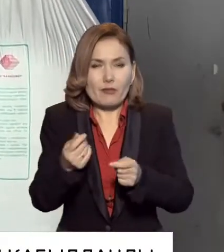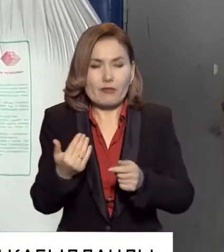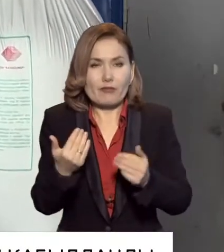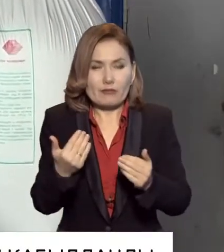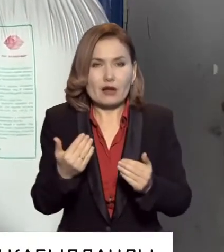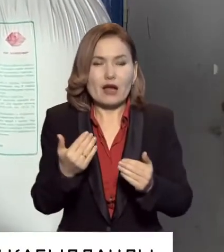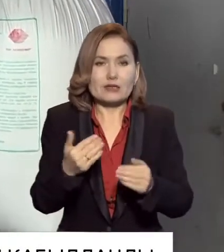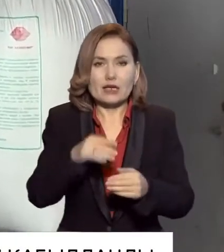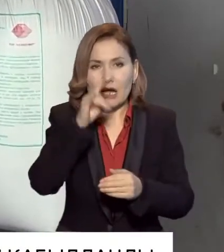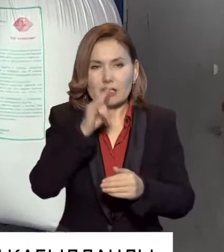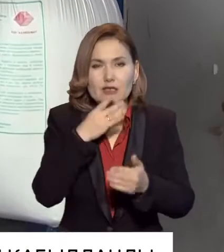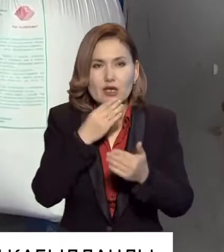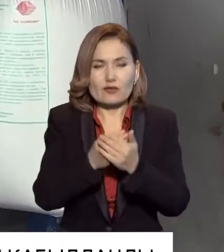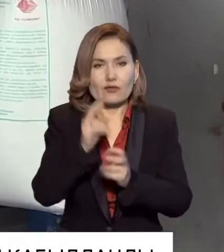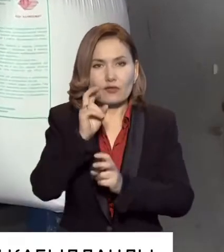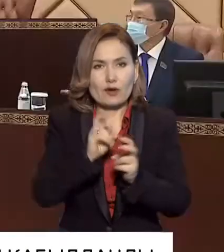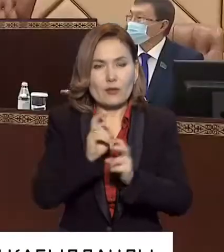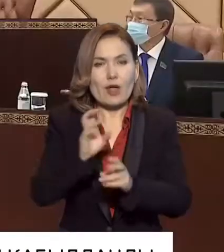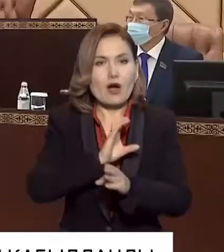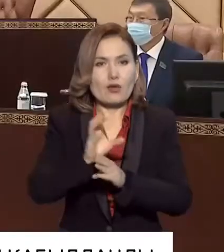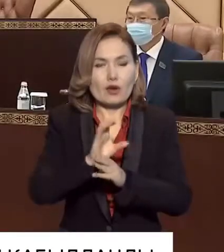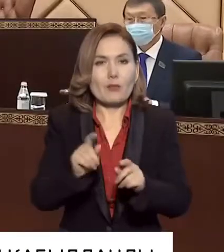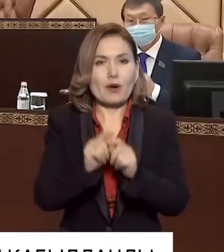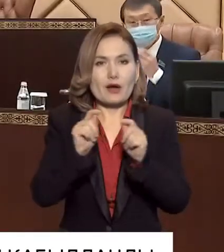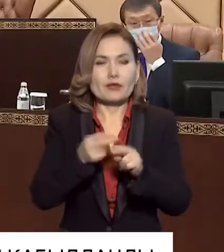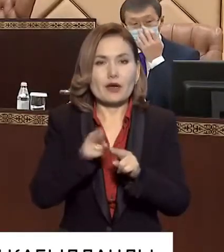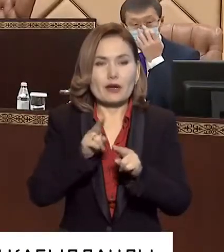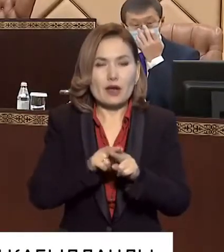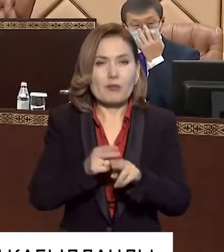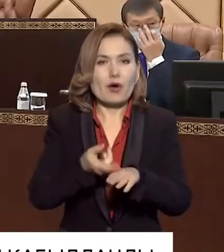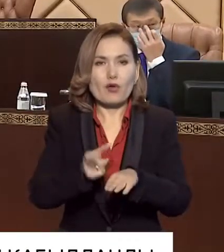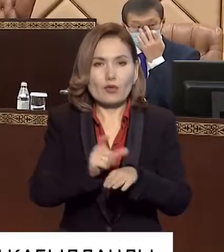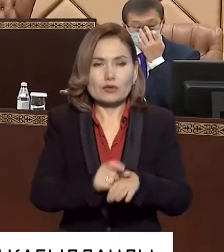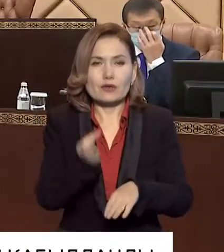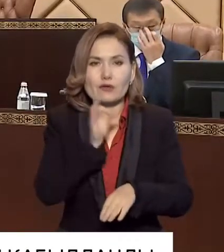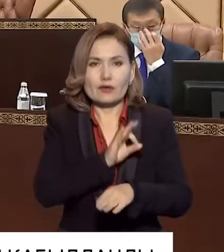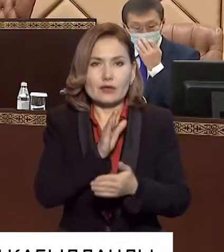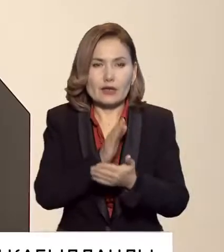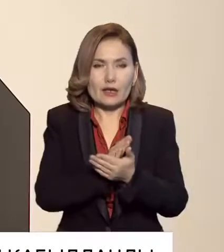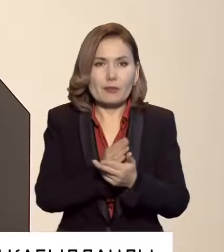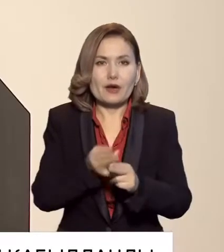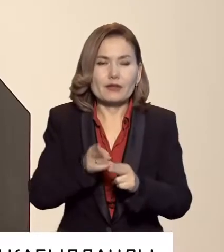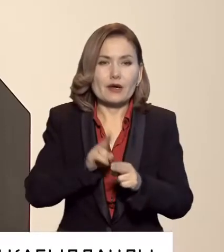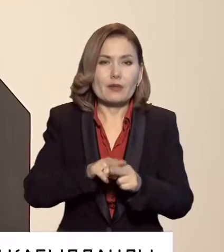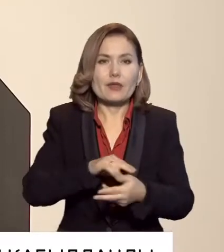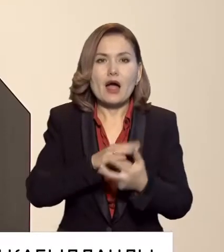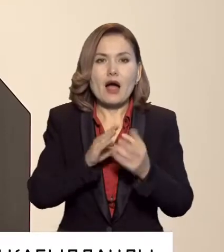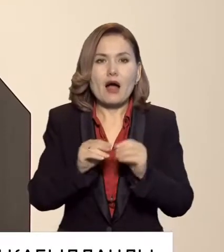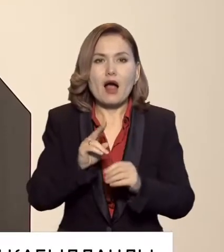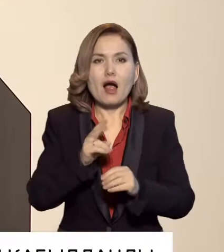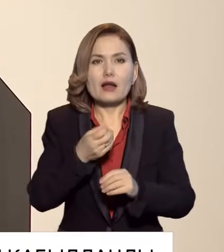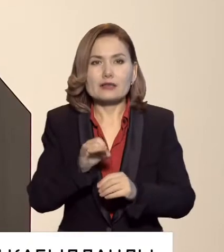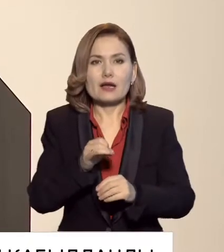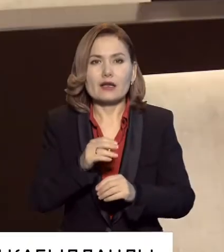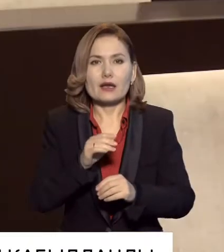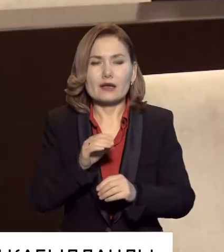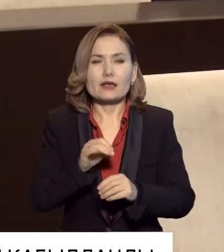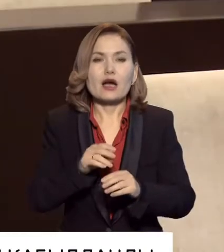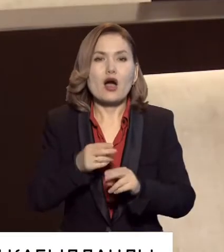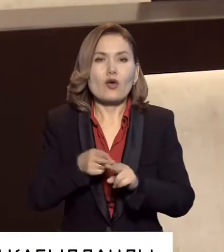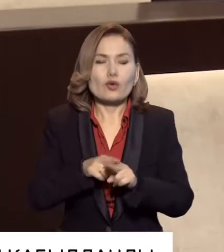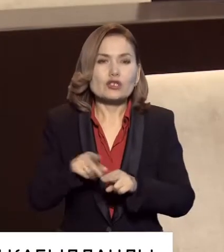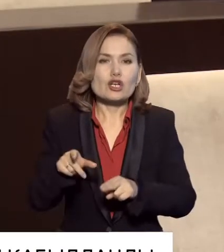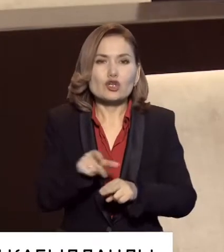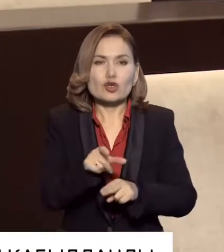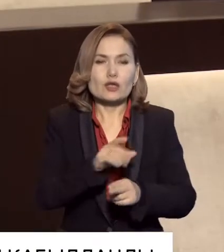Бұл агросалаға таптырмас өнім. Сондай-ақ қалдығы да кәдеге жаратылады, яғни гипсі цементке, ал кальций хлориді қыстыгүні жол